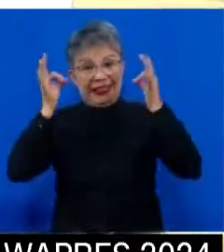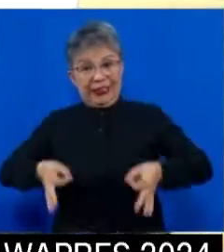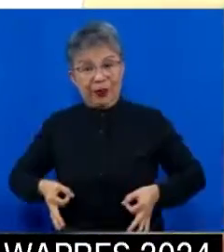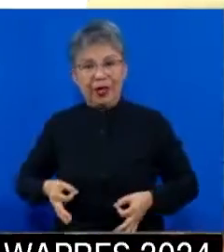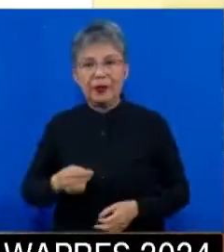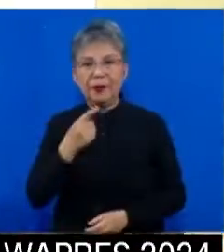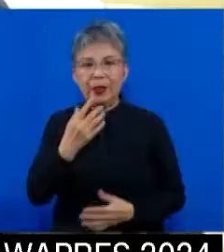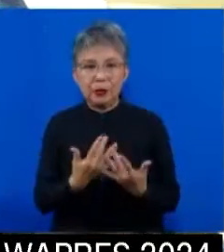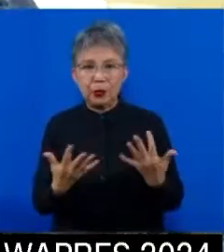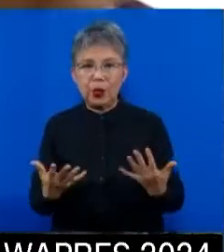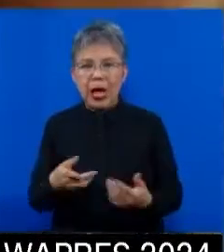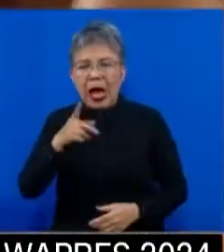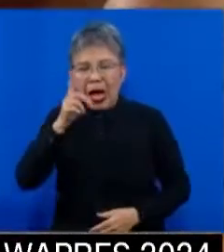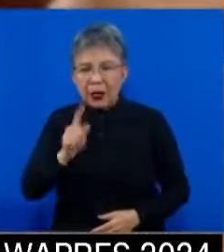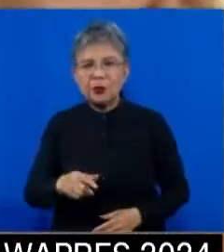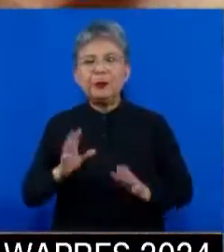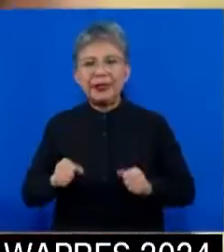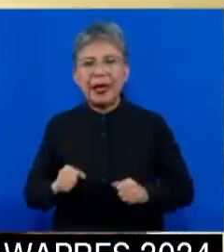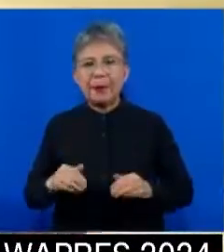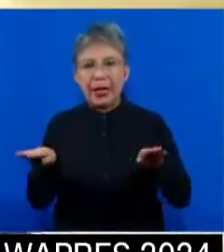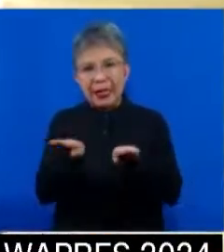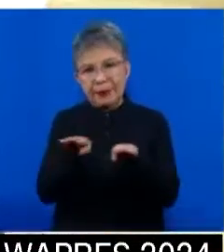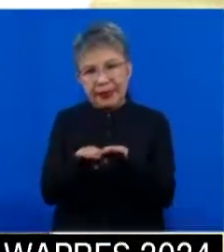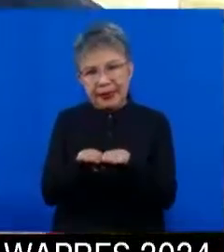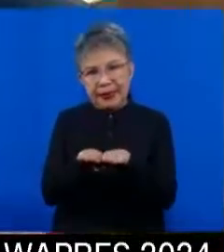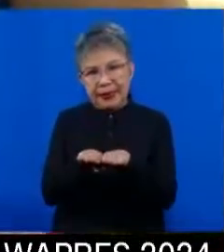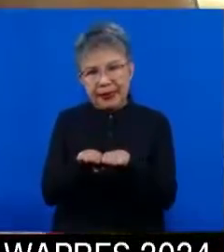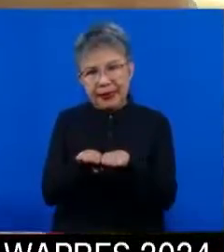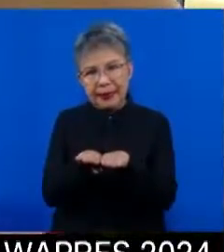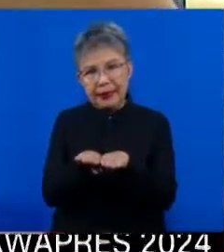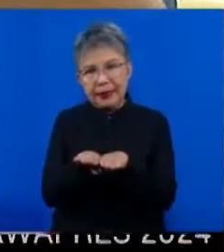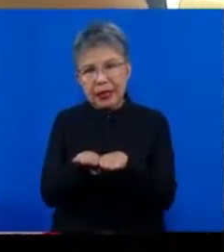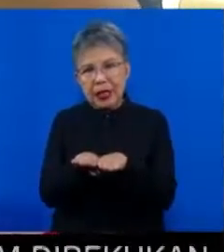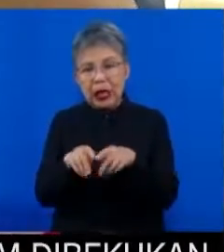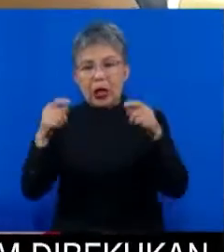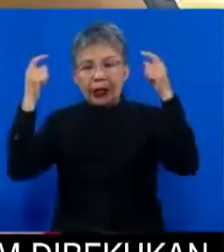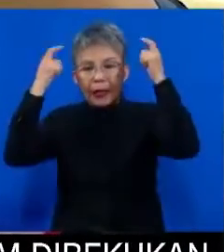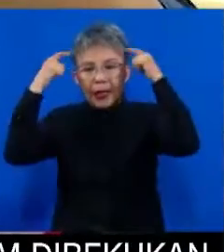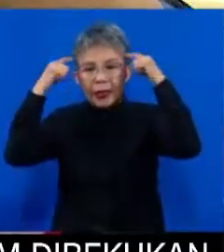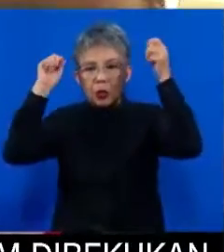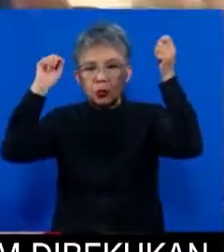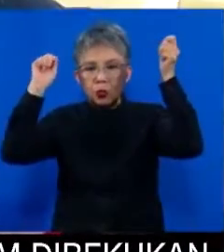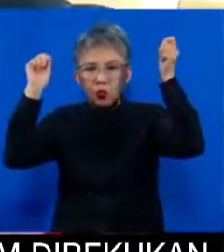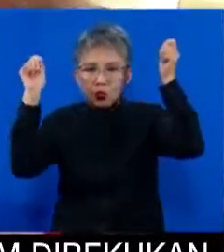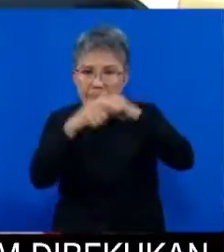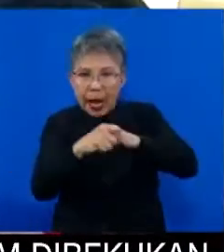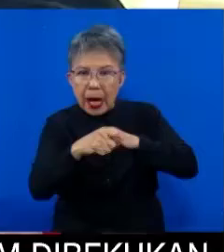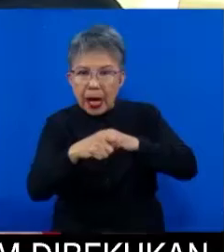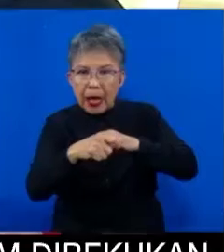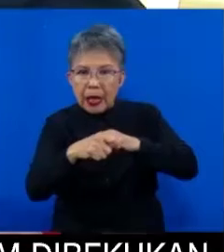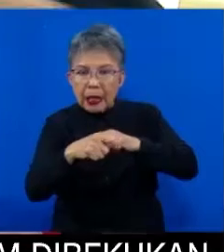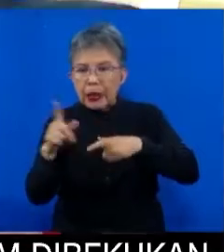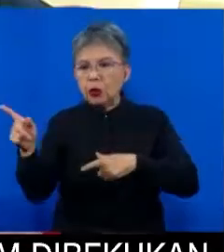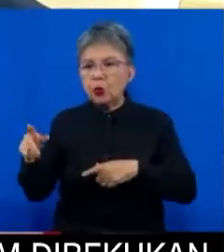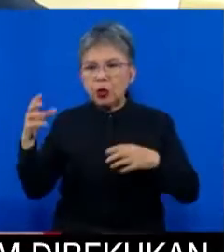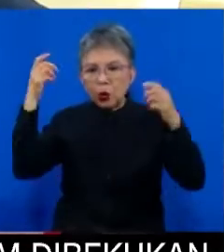Hidayat, masyarakat dituntut mampu beradaptasi. Dengan merubah persepsi yang ada di dalam diri kita, bahwa itu